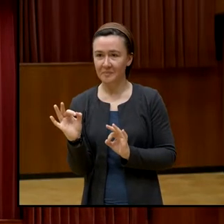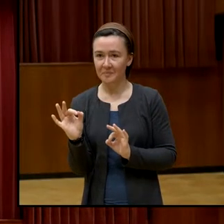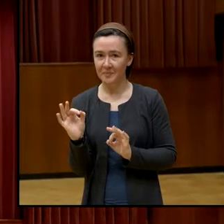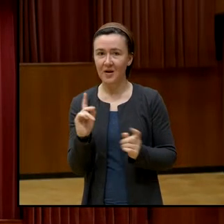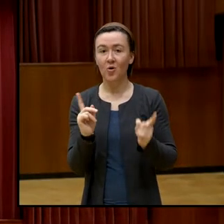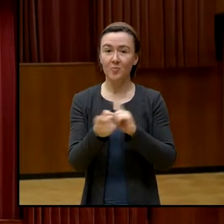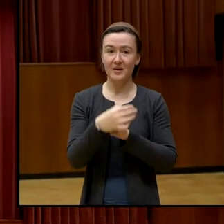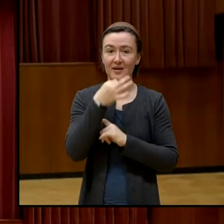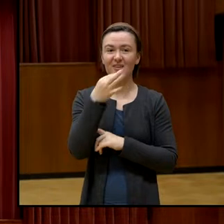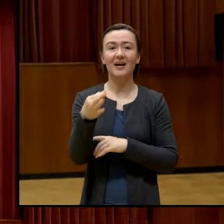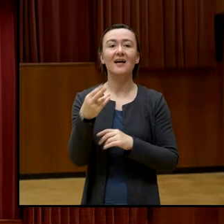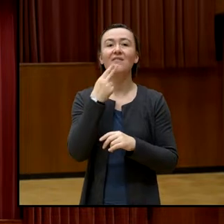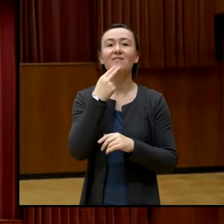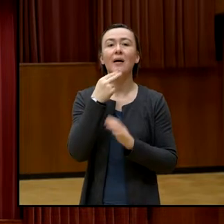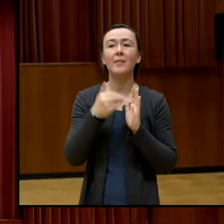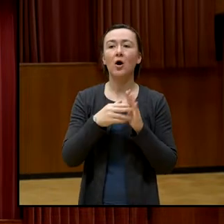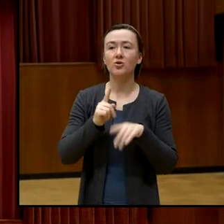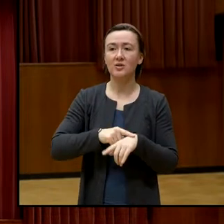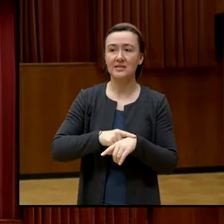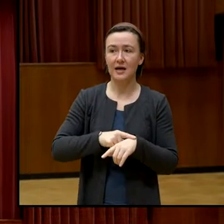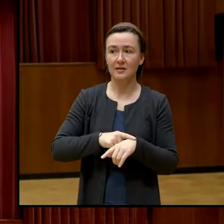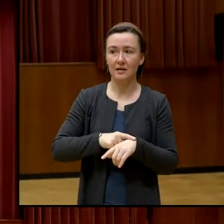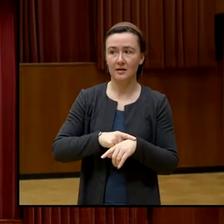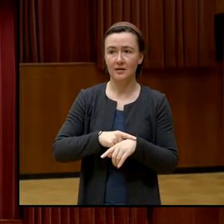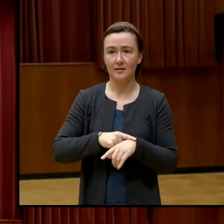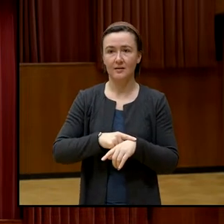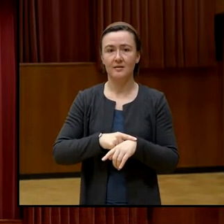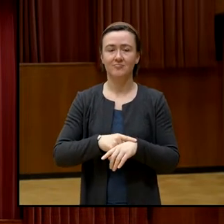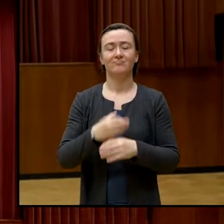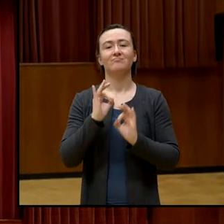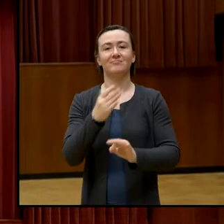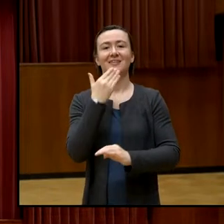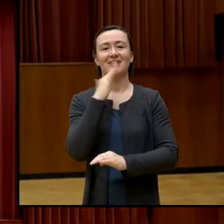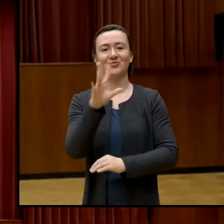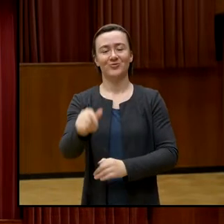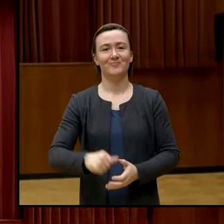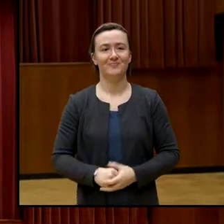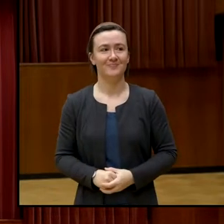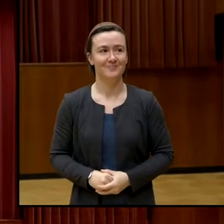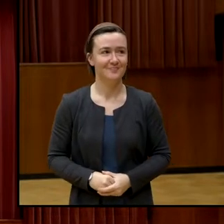Umgekehrte Frage, braucht noch jemand Zeit? Dankeschön.